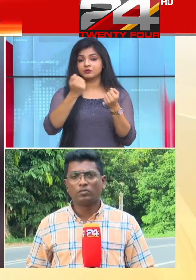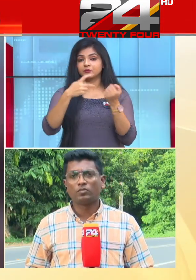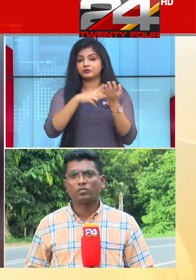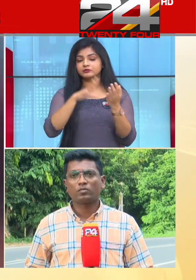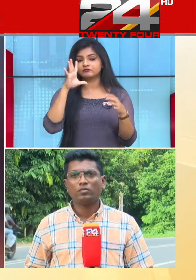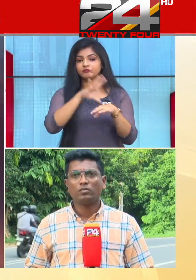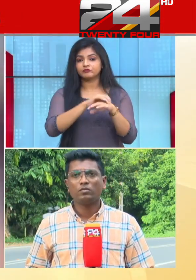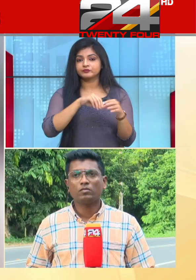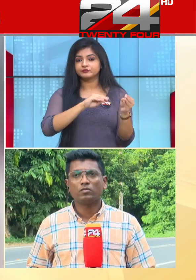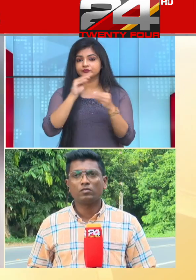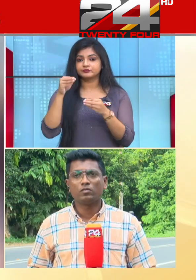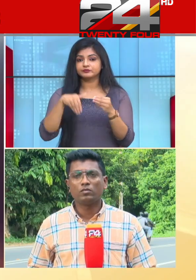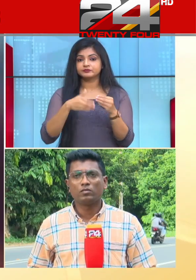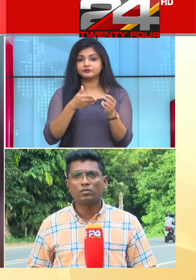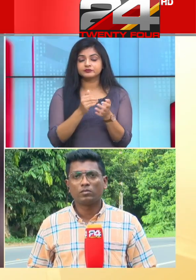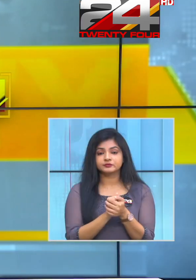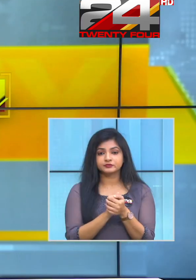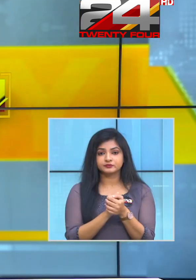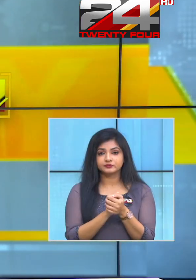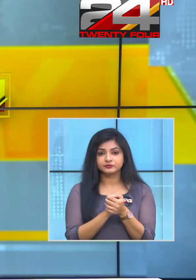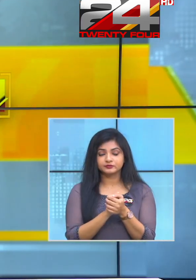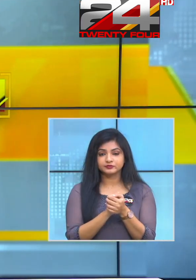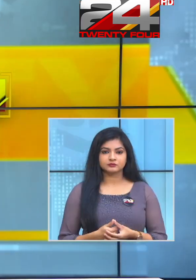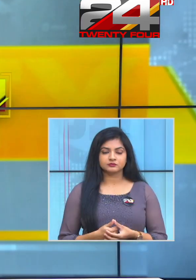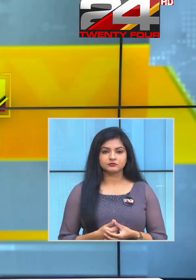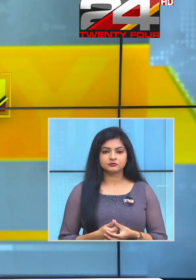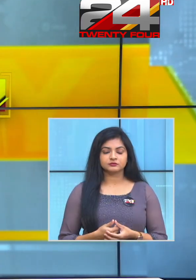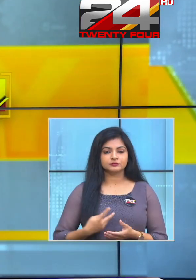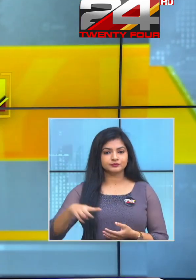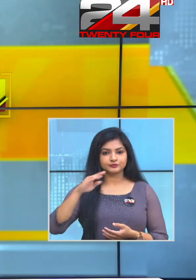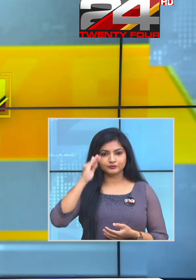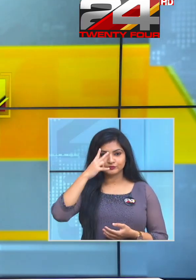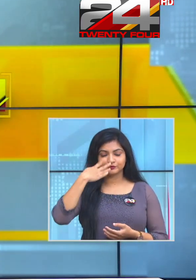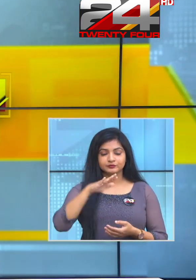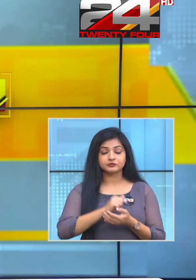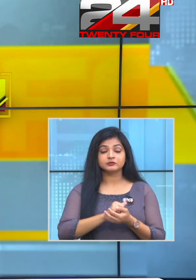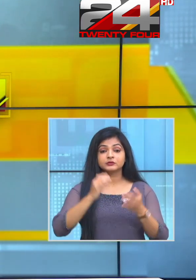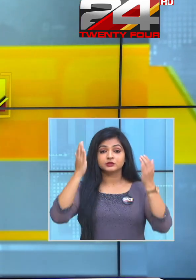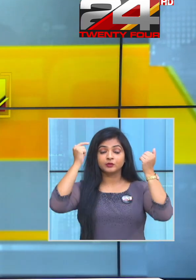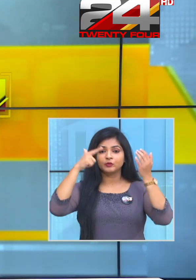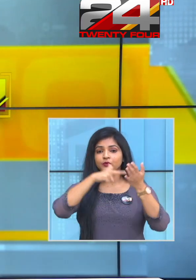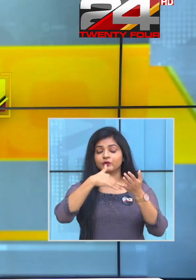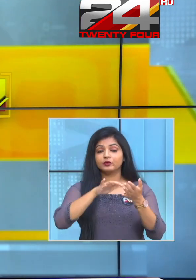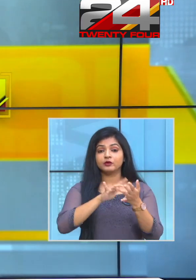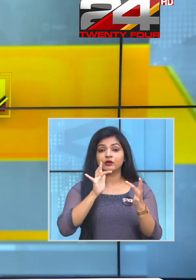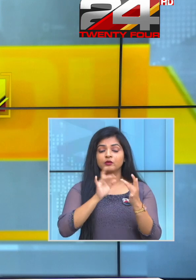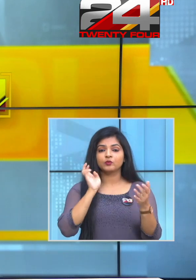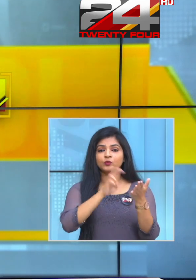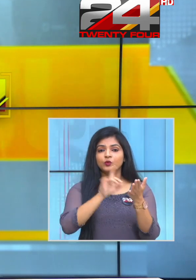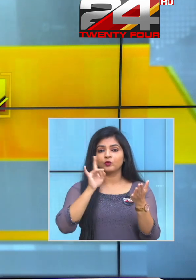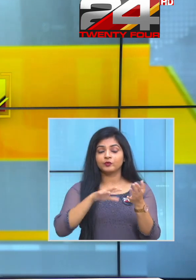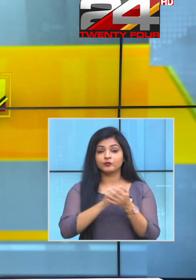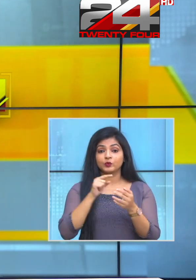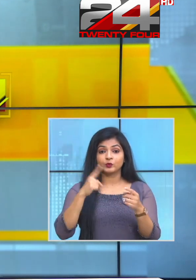കെ. ശരി, സൂരജ് സജി വിവരങ്ങൾ നൽകുകയായിരുന്നു തൃശ്ശൂരിൽ നിന്ന്. ഇപ്പോൾ കിട്ടിയതിലേക്ക് വീണ്ടും. ശബരിമലയിൽ ഇത്തവണ ഓൺലൈൻ ബുക്കിംഗ് മാത്രം.